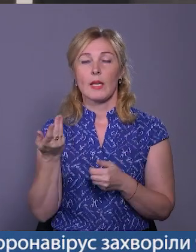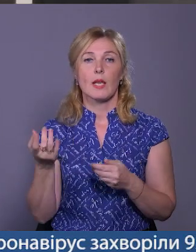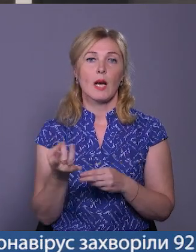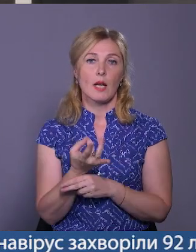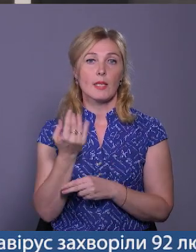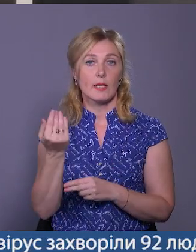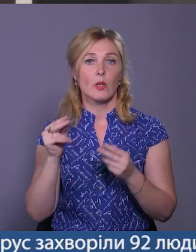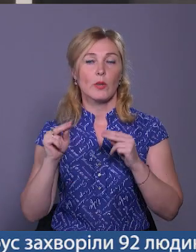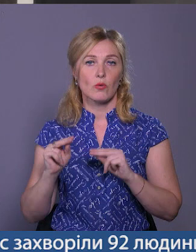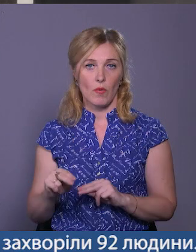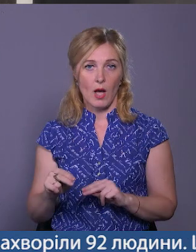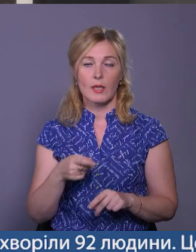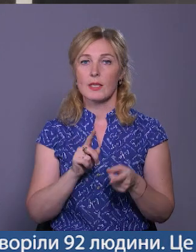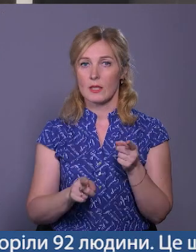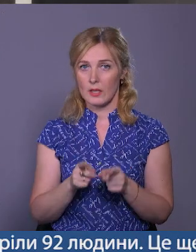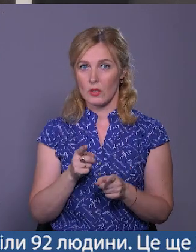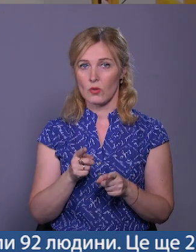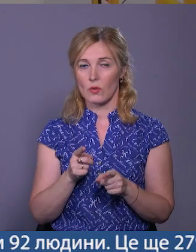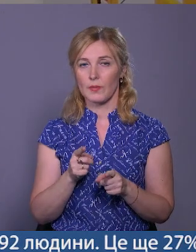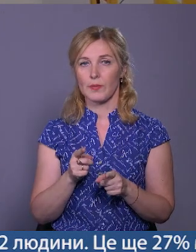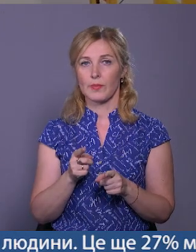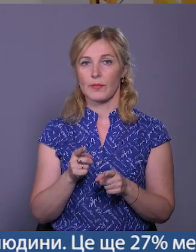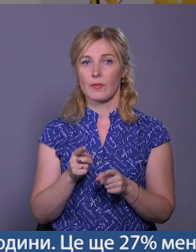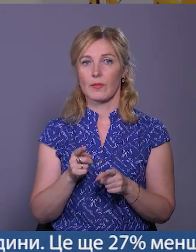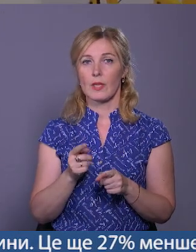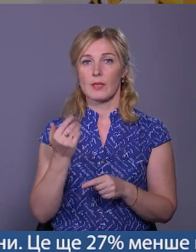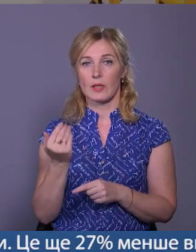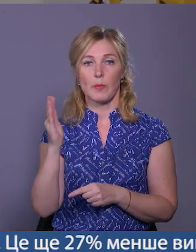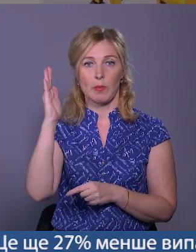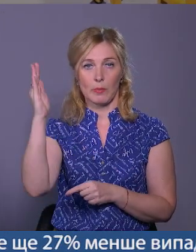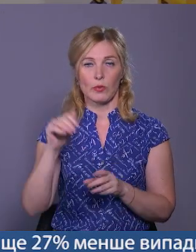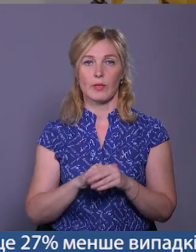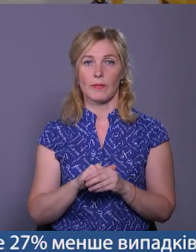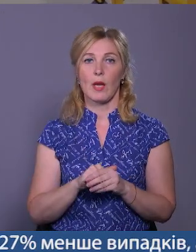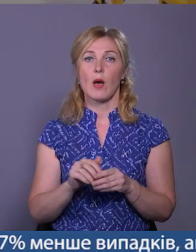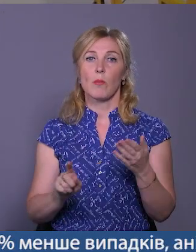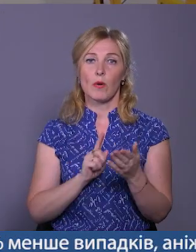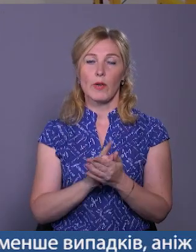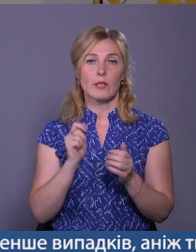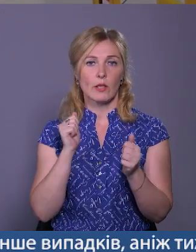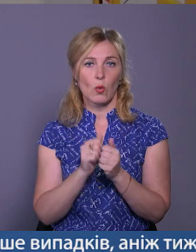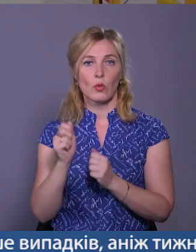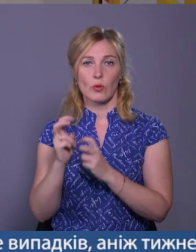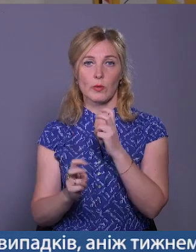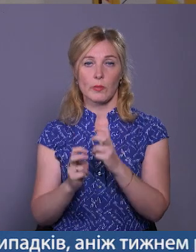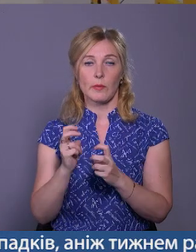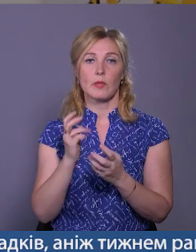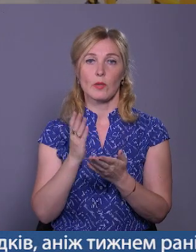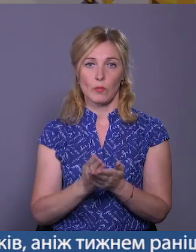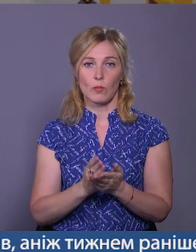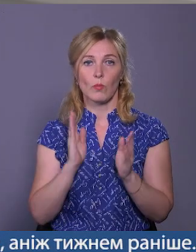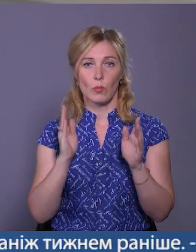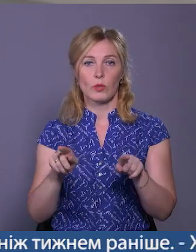на них працювали дійсно цікаві системи за якими мені здається майбутнє кажеться на кож ному підприємстві майбутньому повинні стояти такі